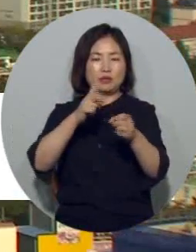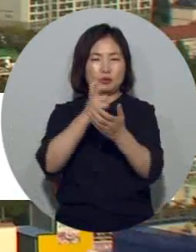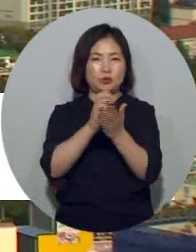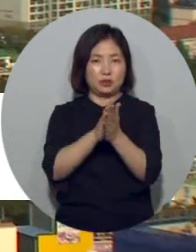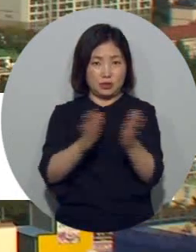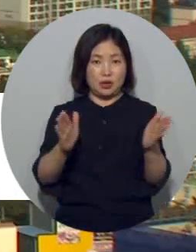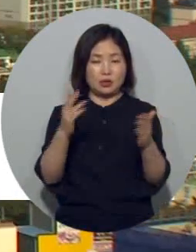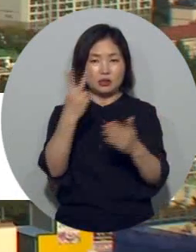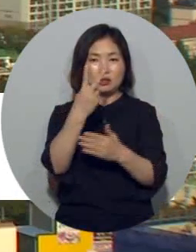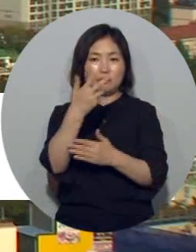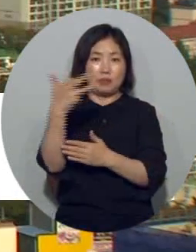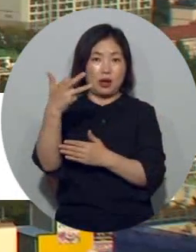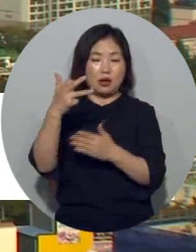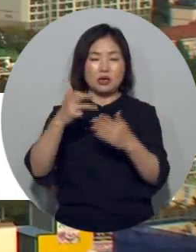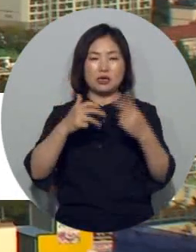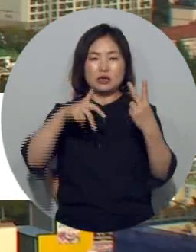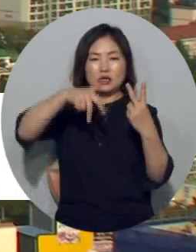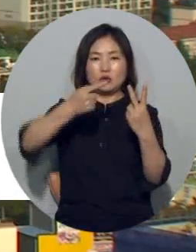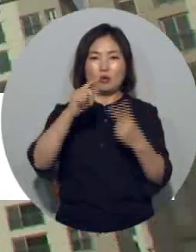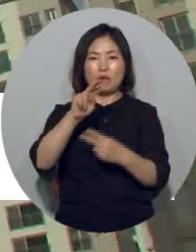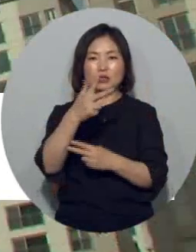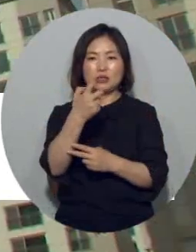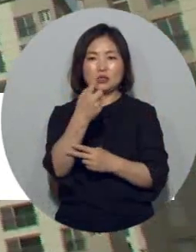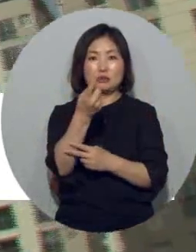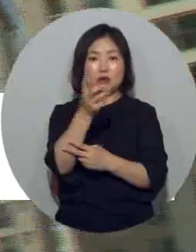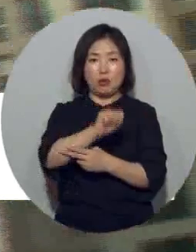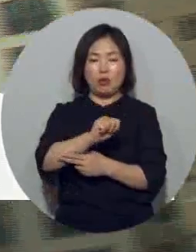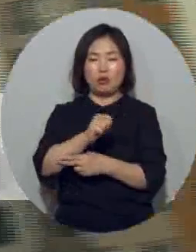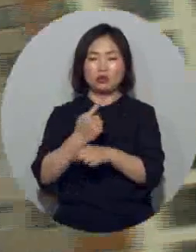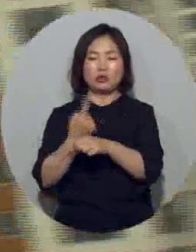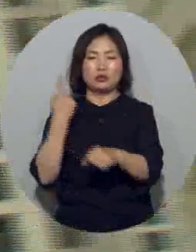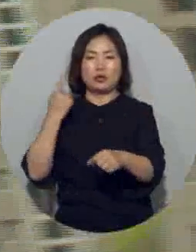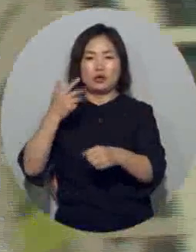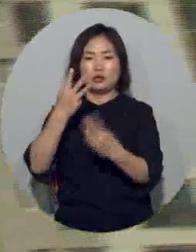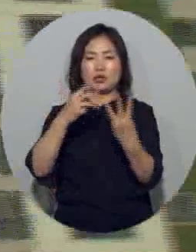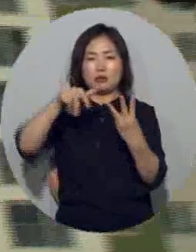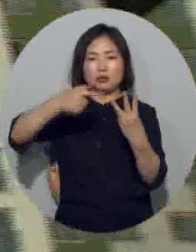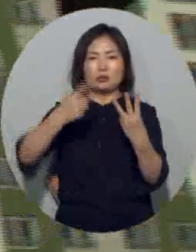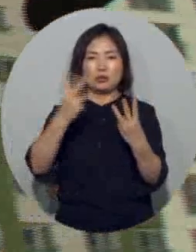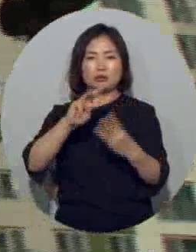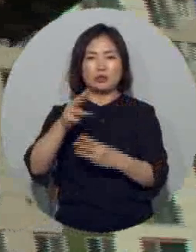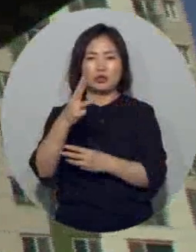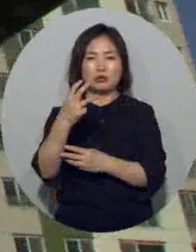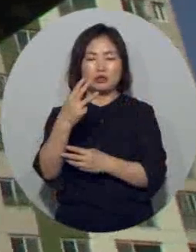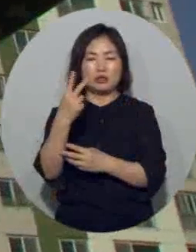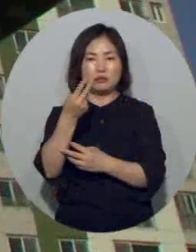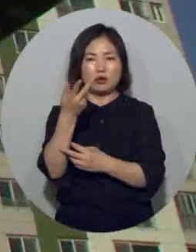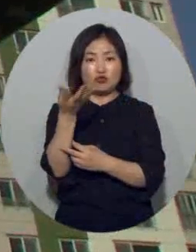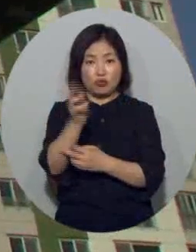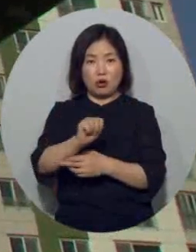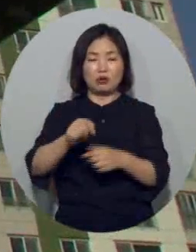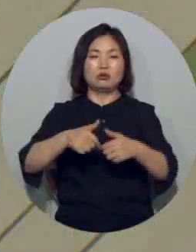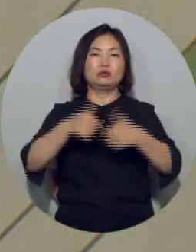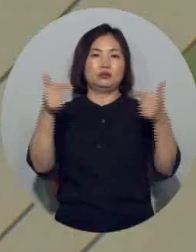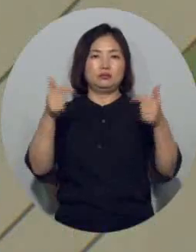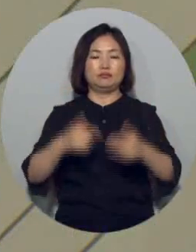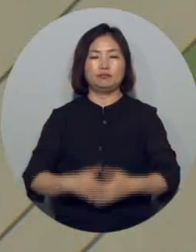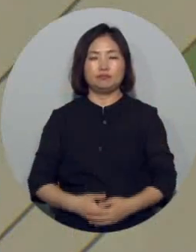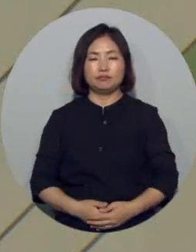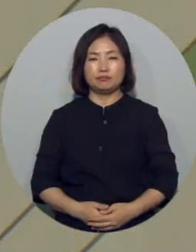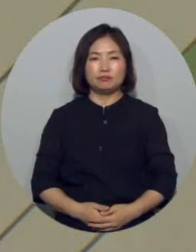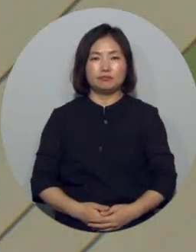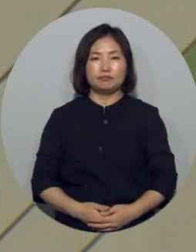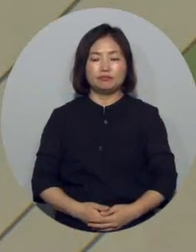제도로 2018년 2조 170 1억 원에서 지난해 3조 3천 2백 9억 원으로 크게 늘었습니다